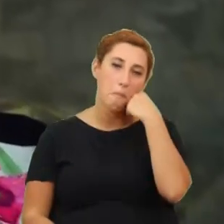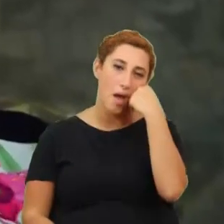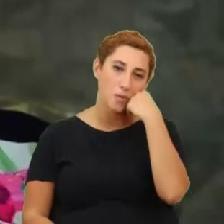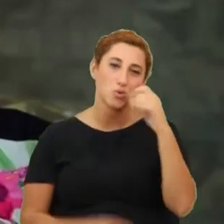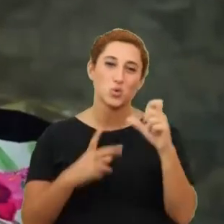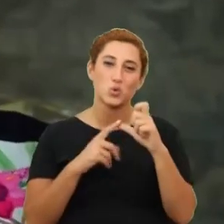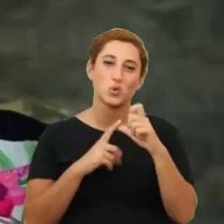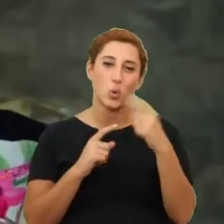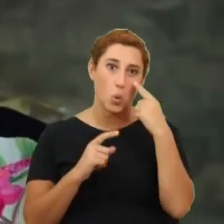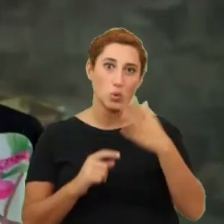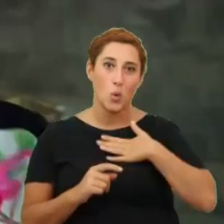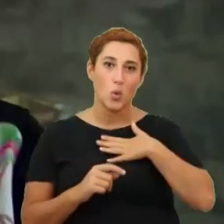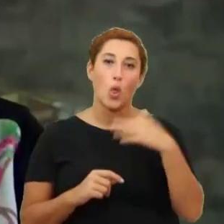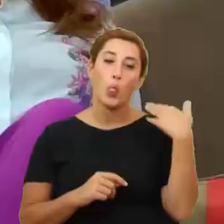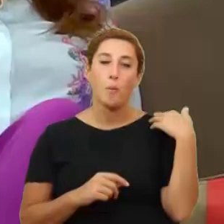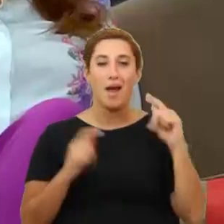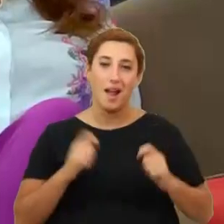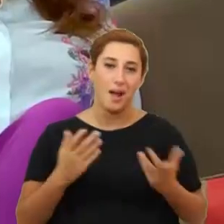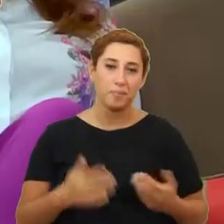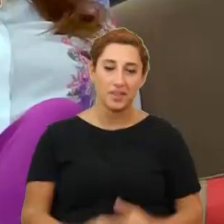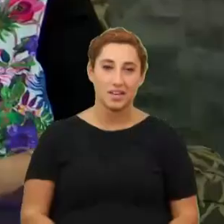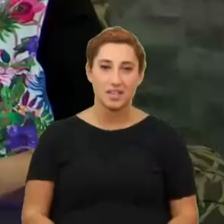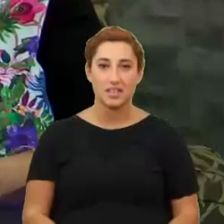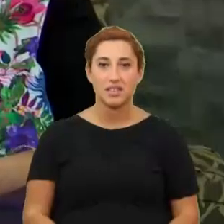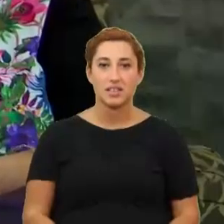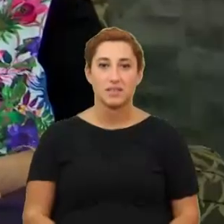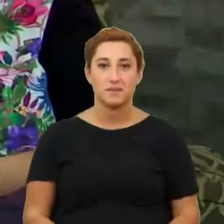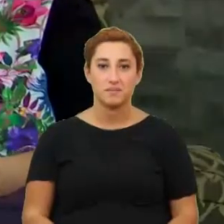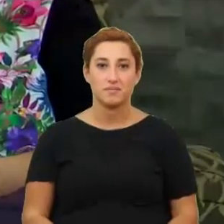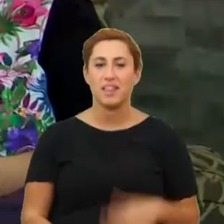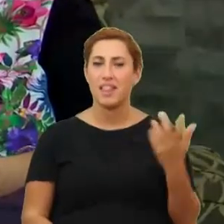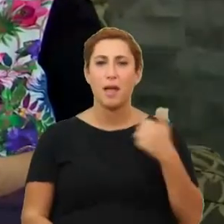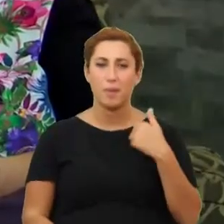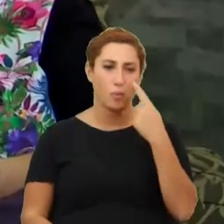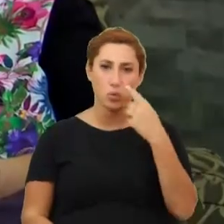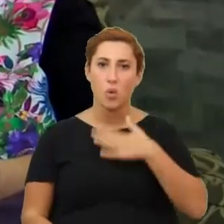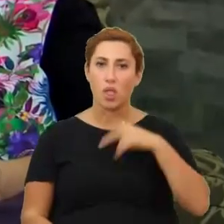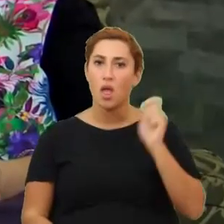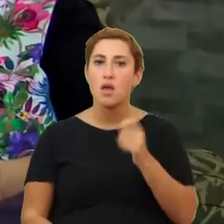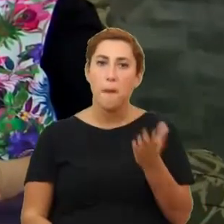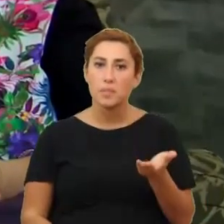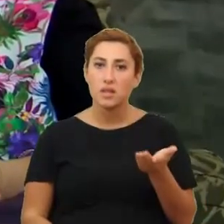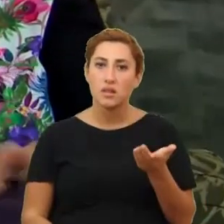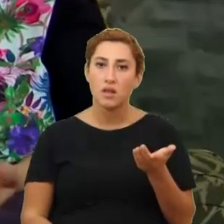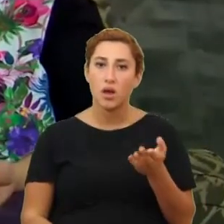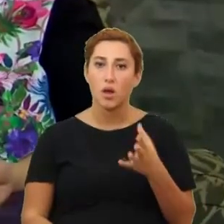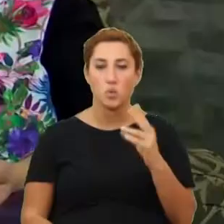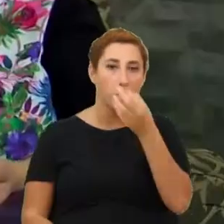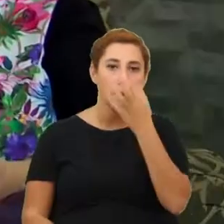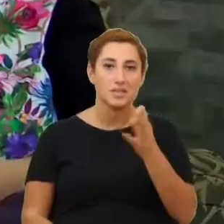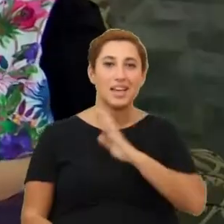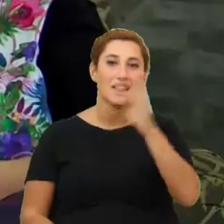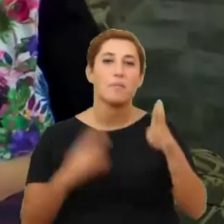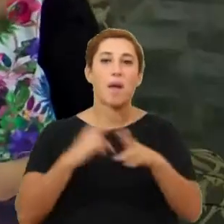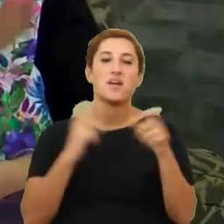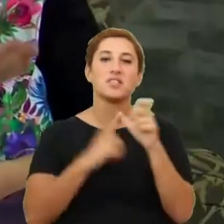Mahsustan Şükrü'nün gözü önünde numara yaptık yani. Ya niye benim gözüm önünde yaptınız ya? Ya çok basit. Gidip